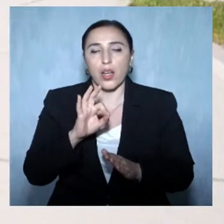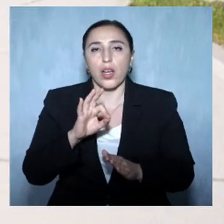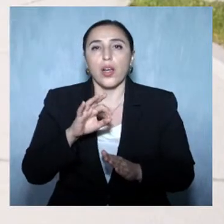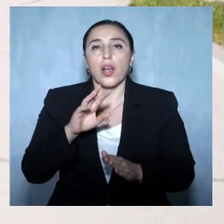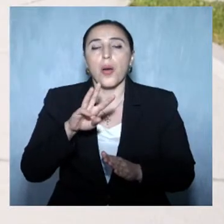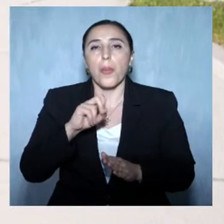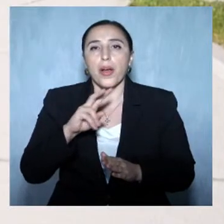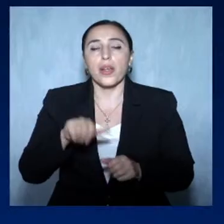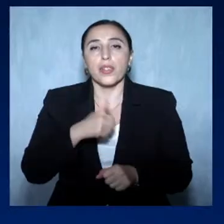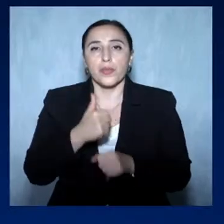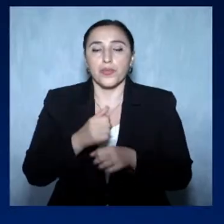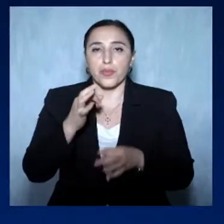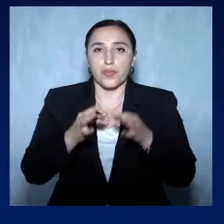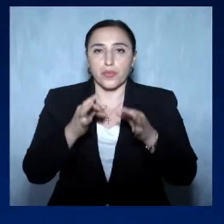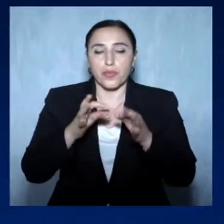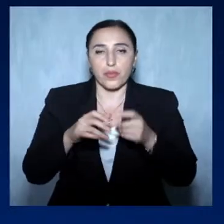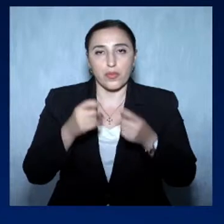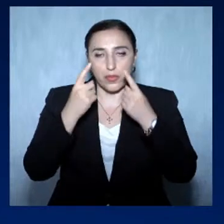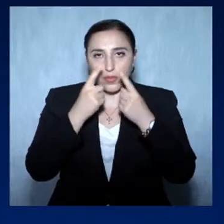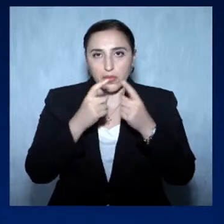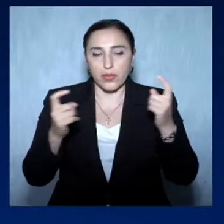Մակի գլխավորդատական մարմին է։